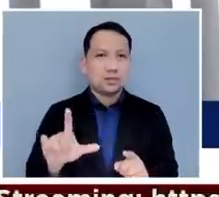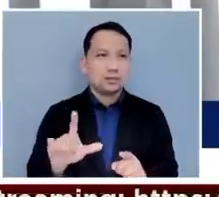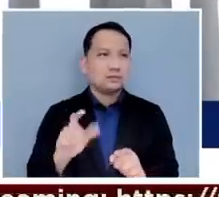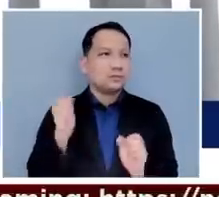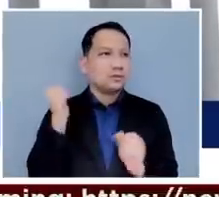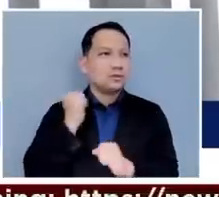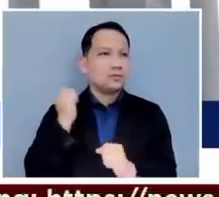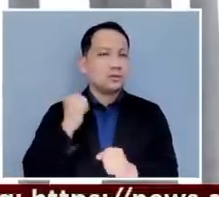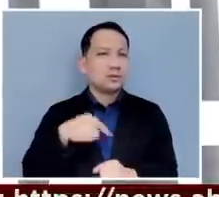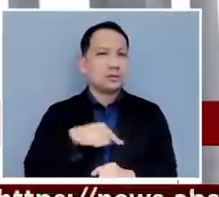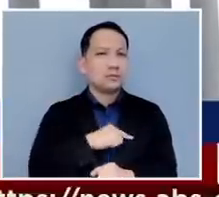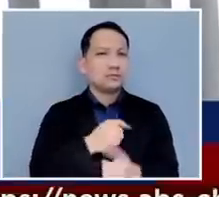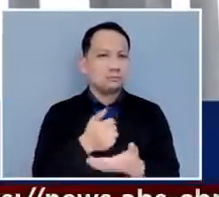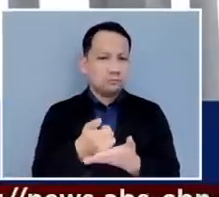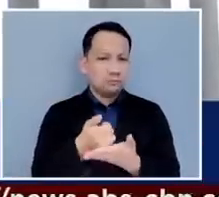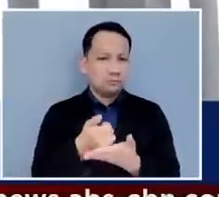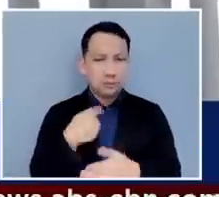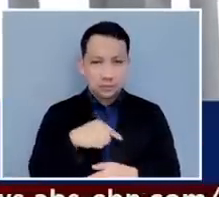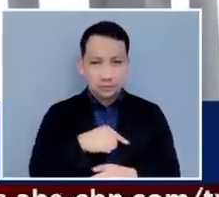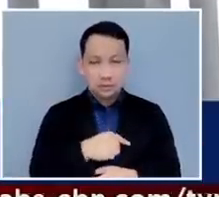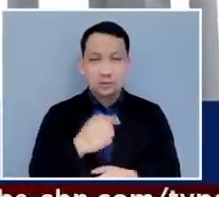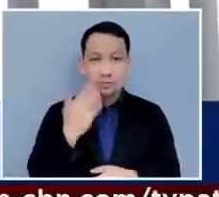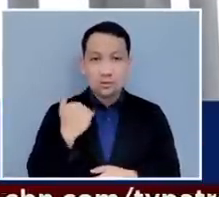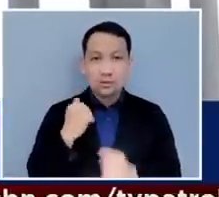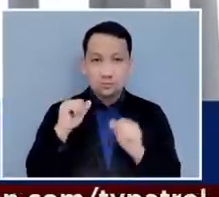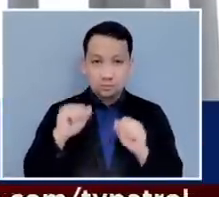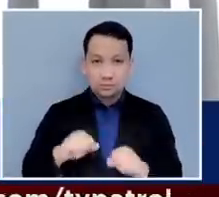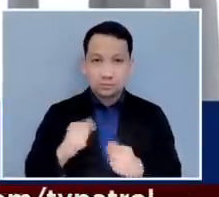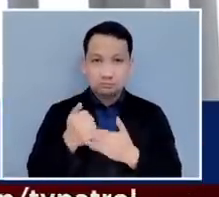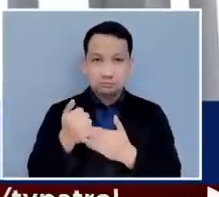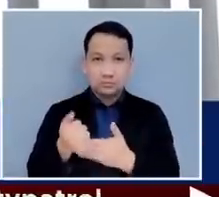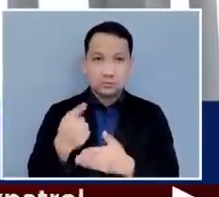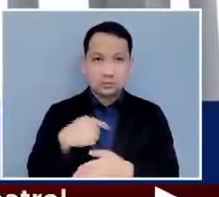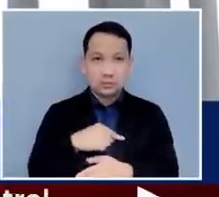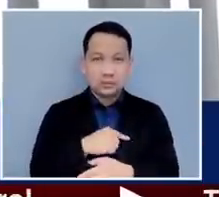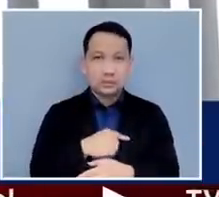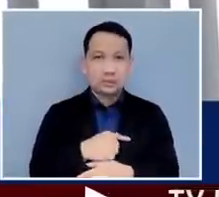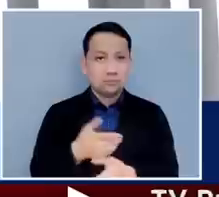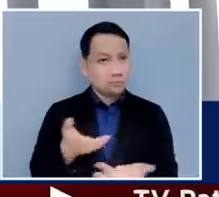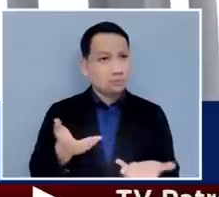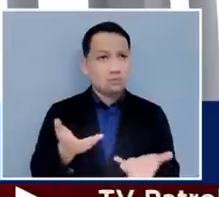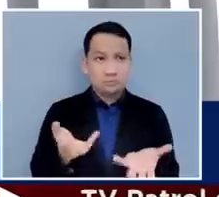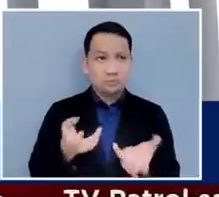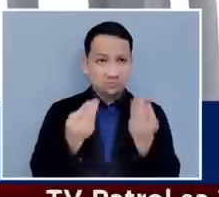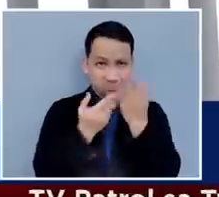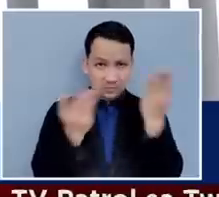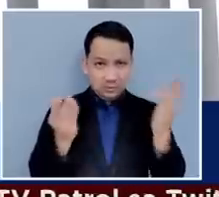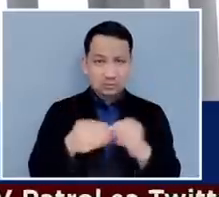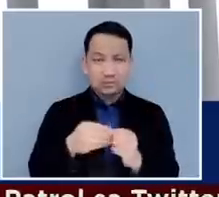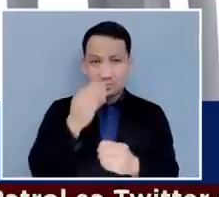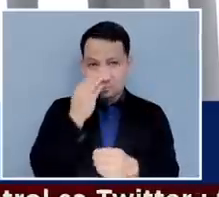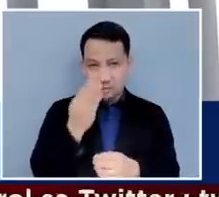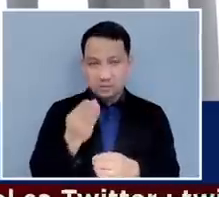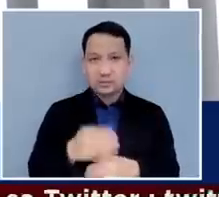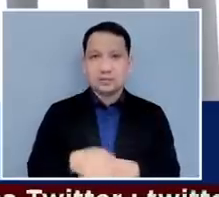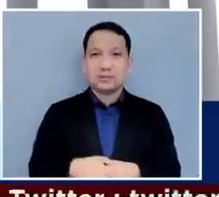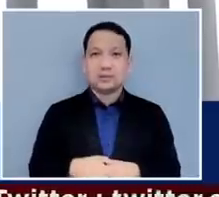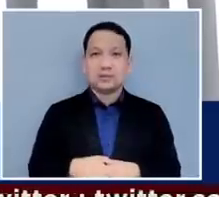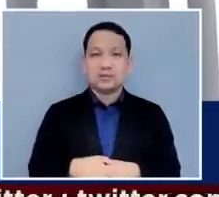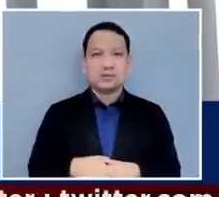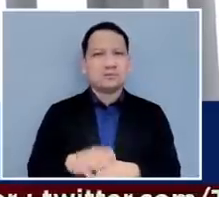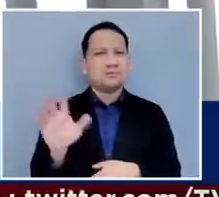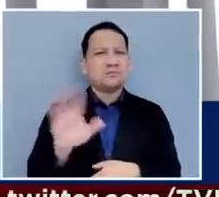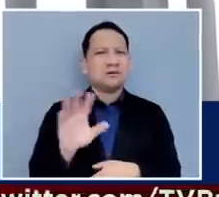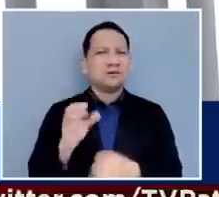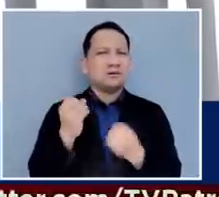kami nang pwedeng tumulong. Yung naman ng amin, yung kaunting, wag na napakarami,